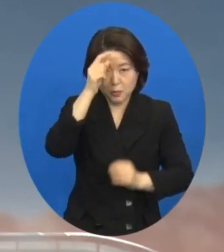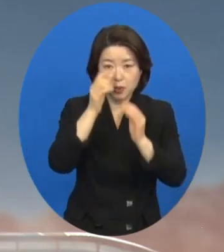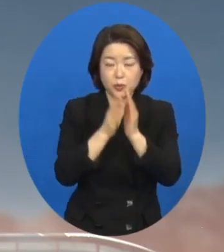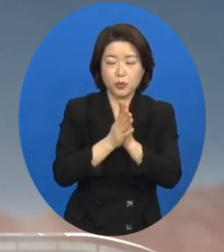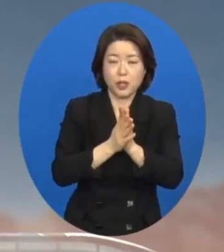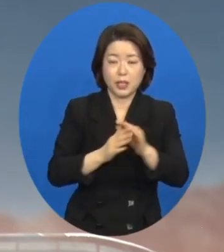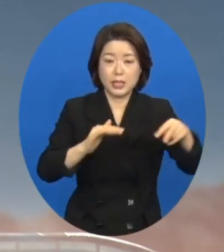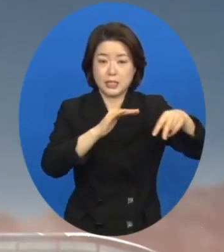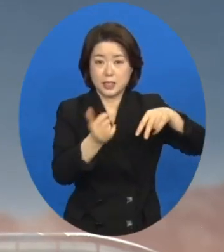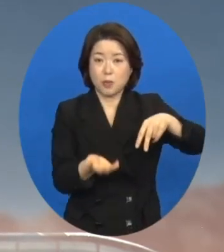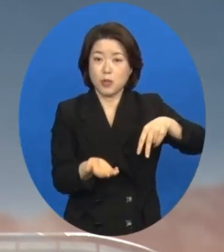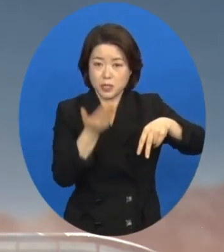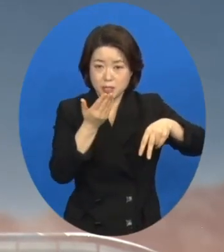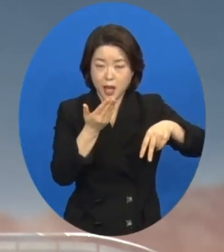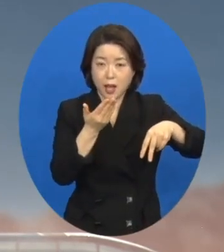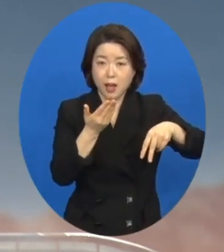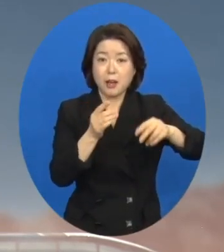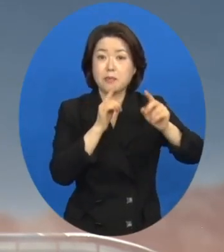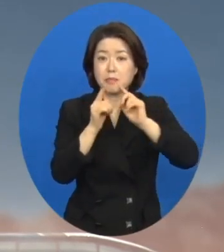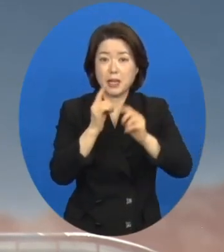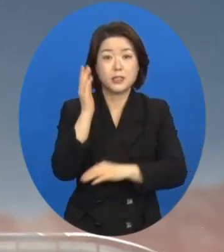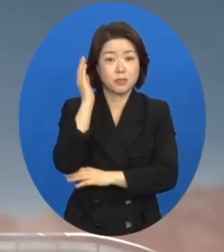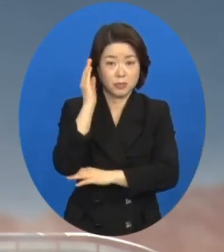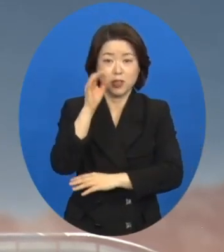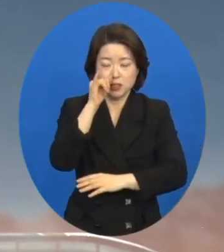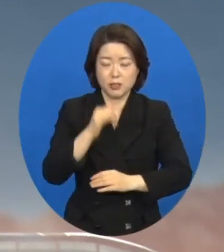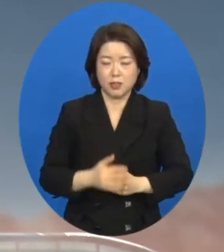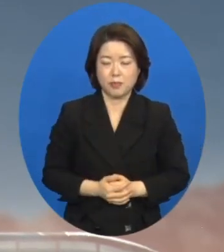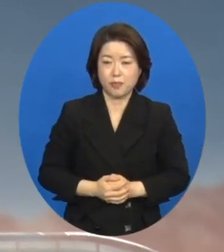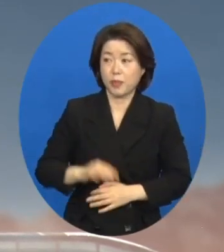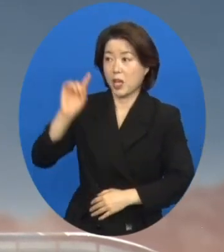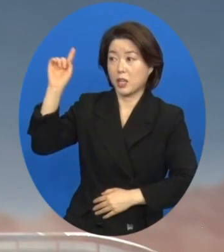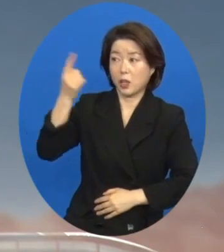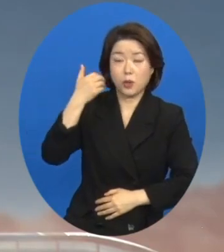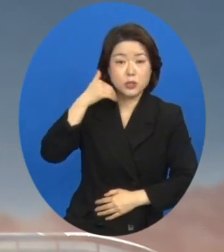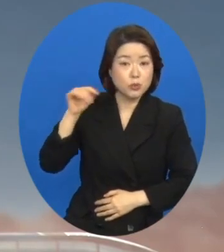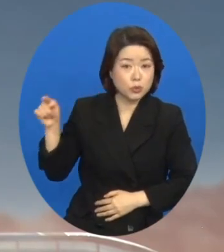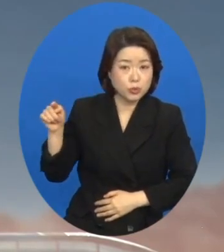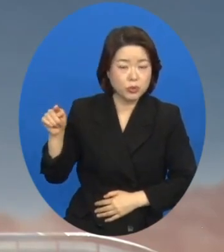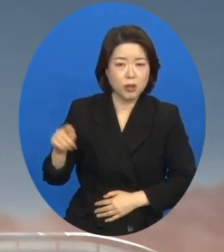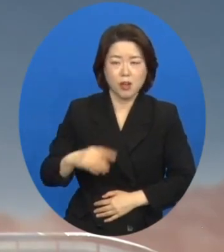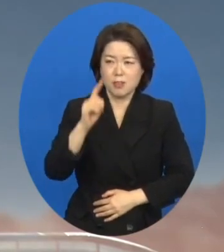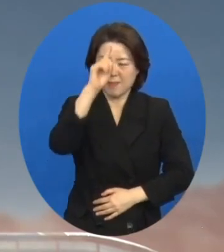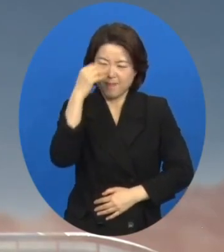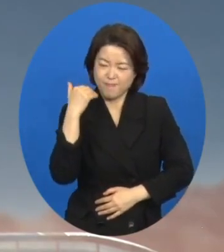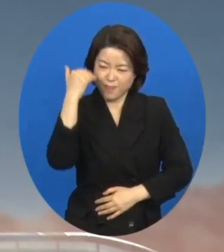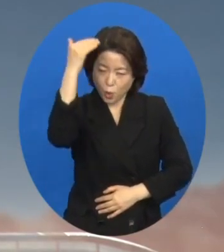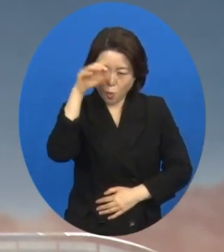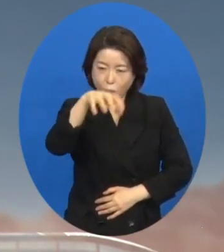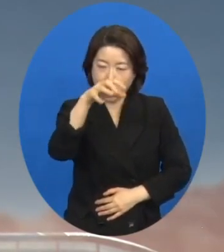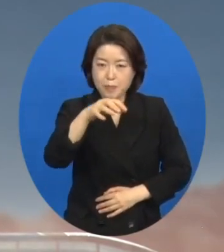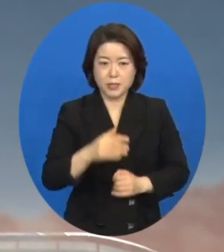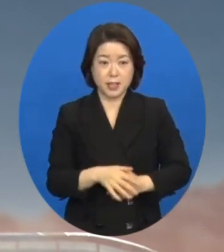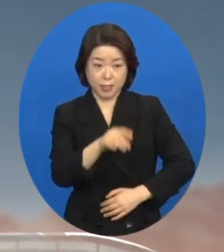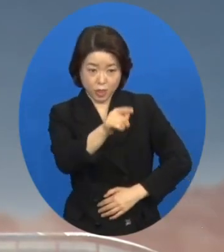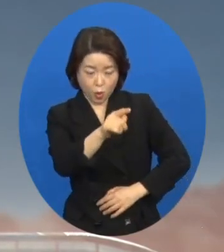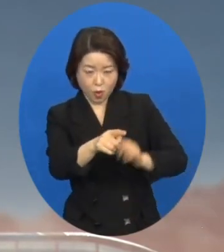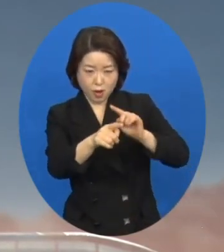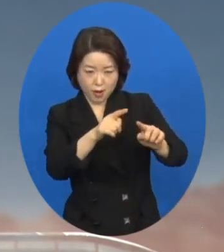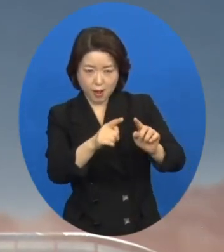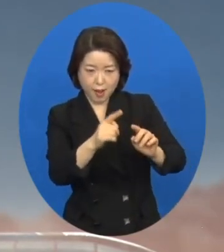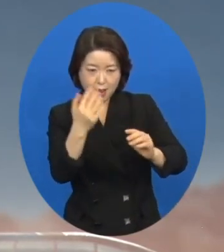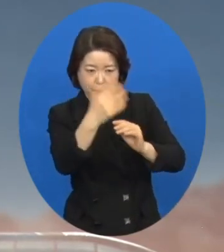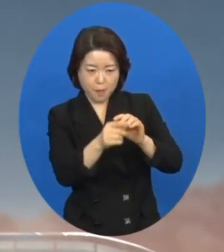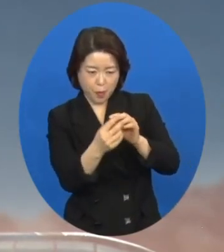있습니다. 다윗이 누구죠? 골리앗 앞에 서서 너는 칼과 단창으로 나오지만 나는 만군의